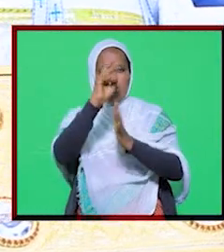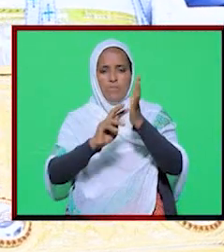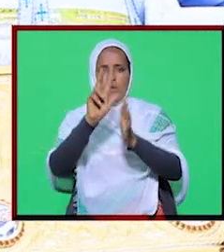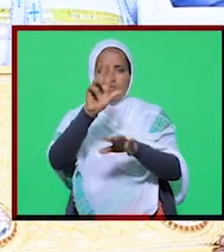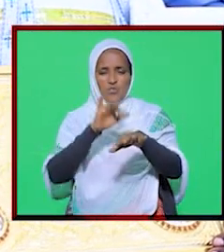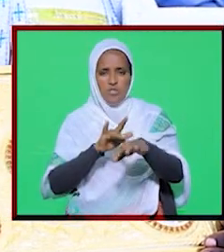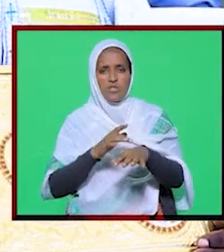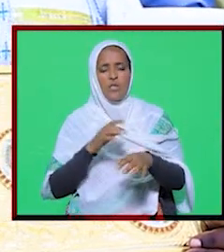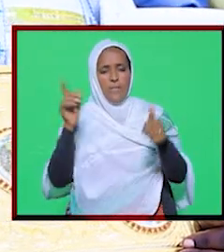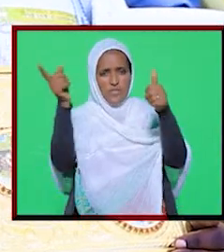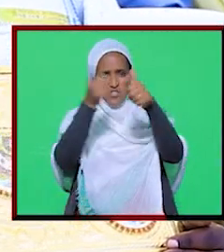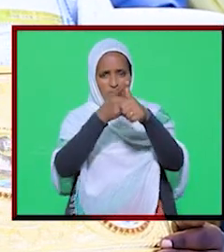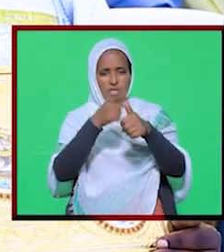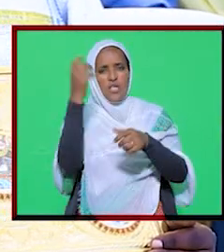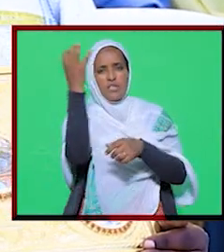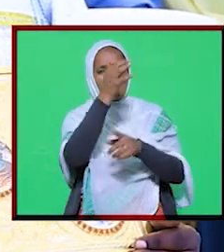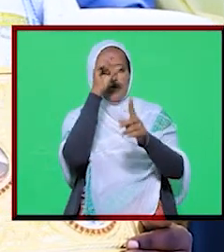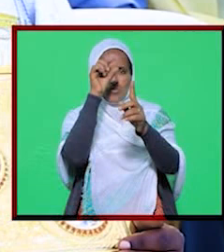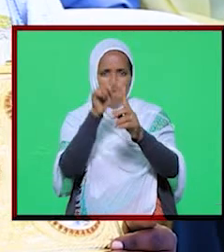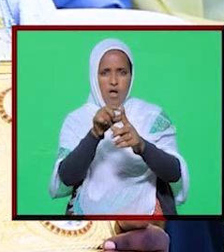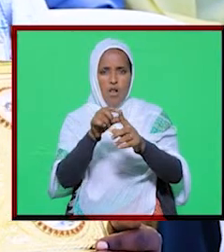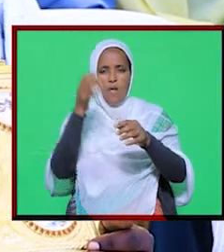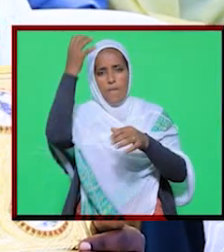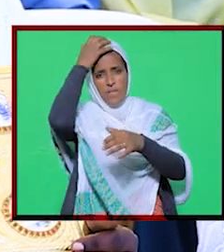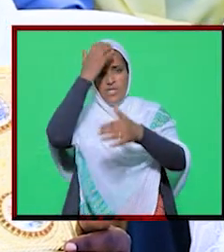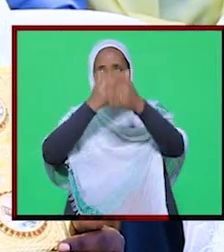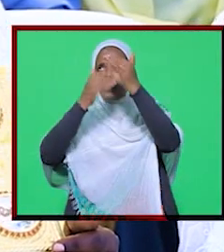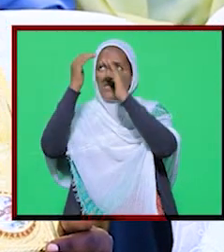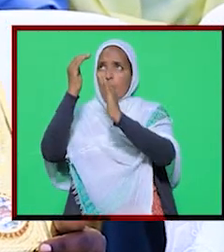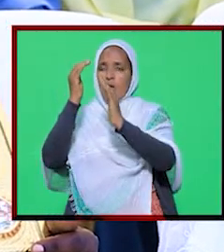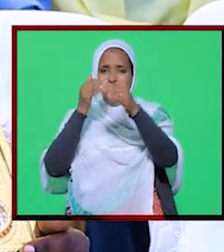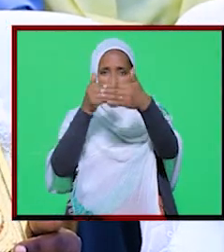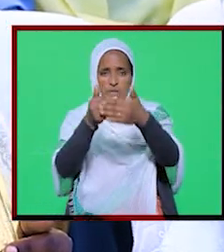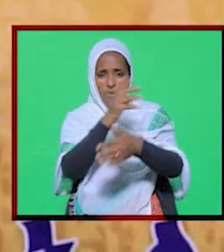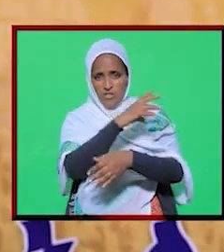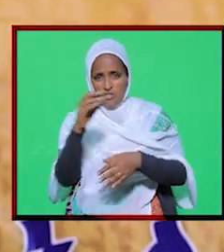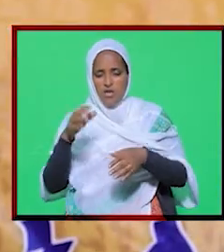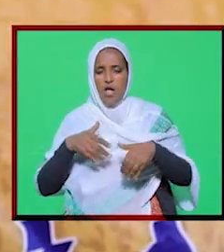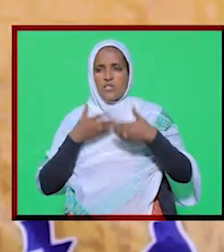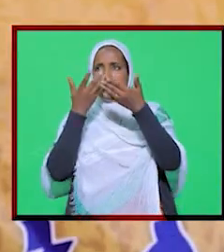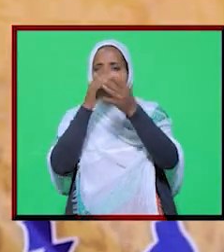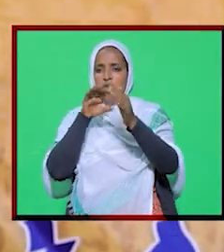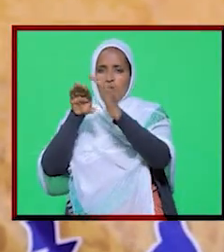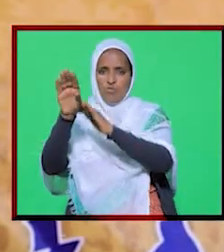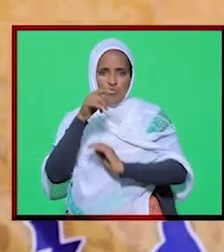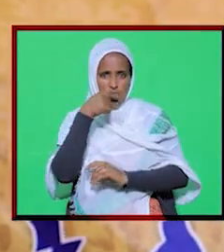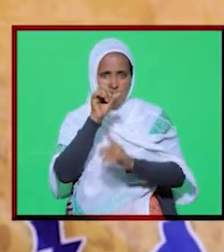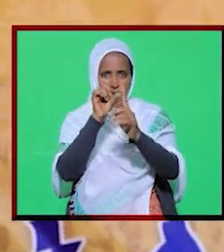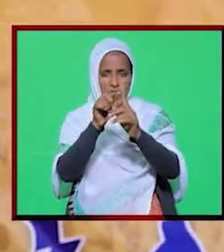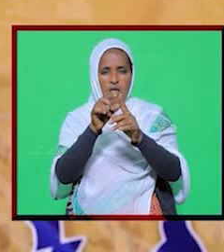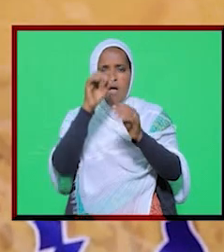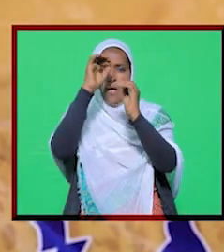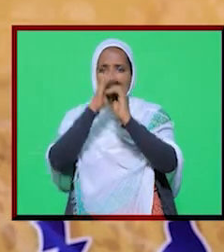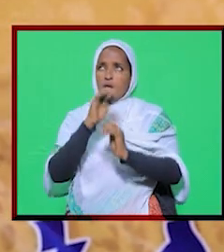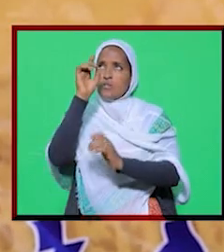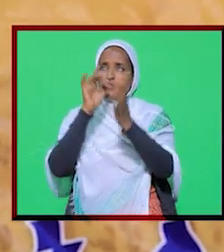3 ላይ የመጀመሪያ የስብከቱ ቃል መንግስተ ሰማያት ቀርባለችና ንስሐ ግቡ የሚል ነበር።